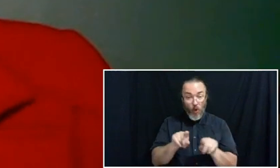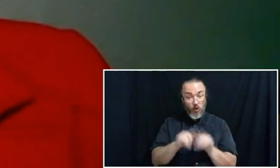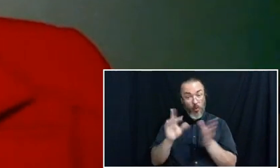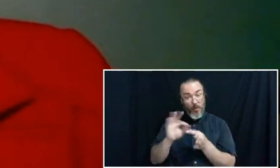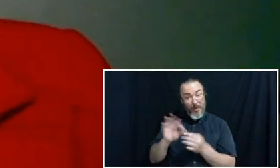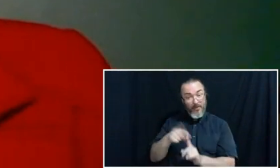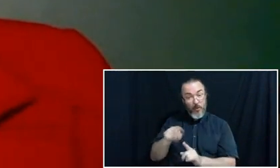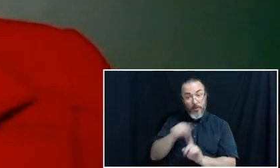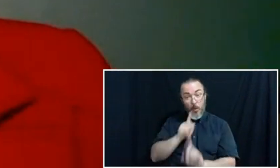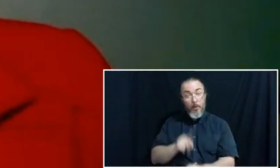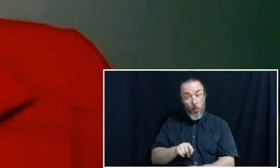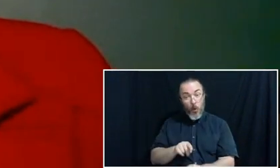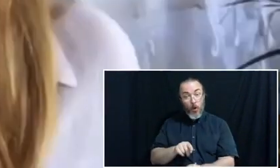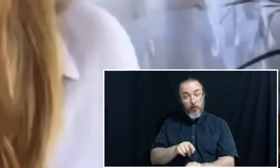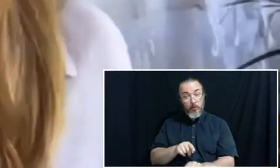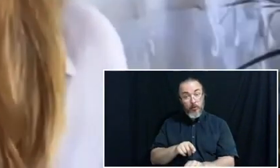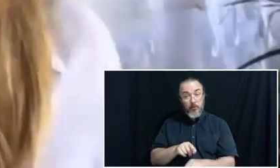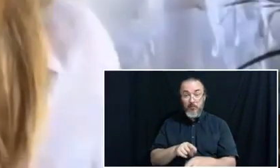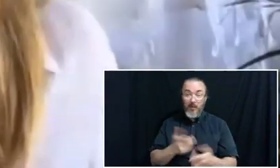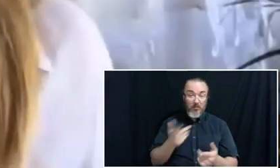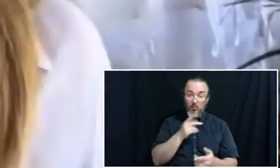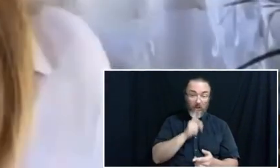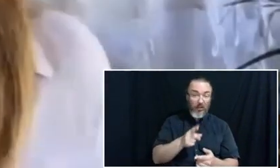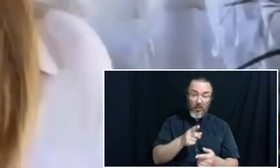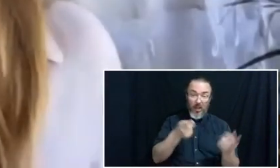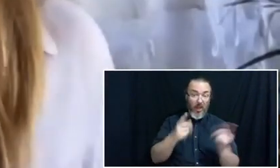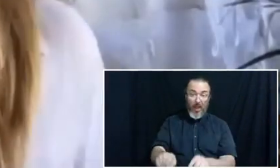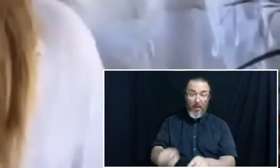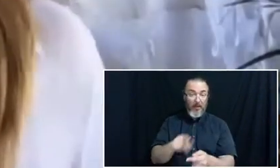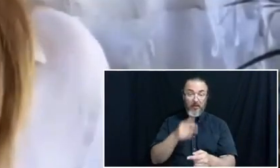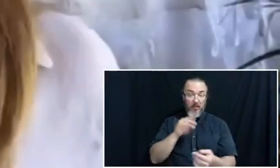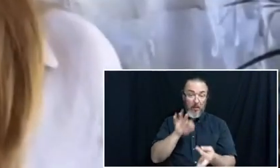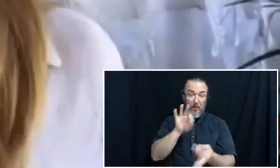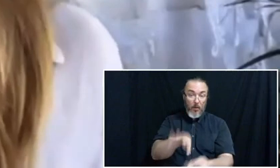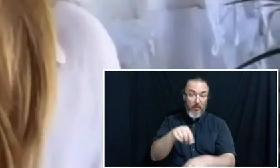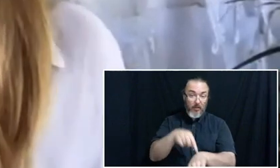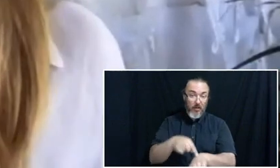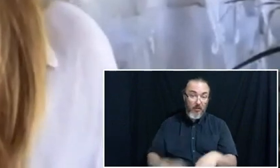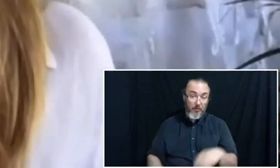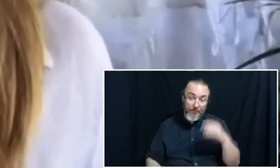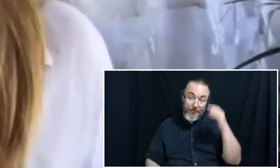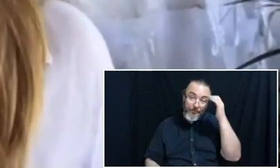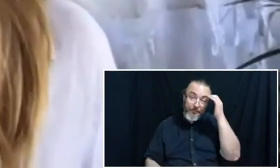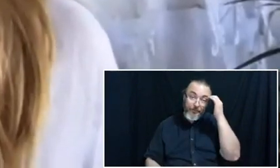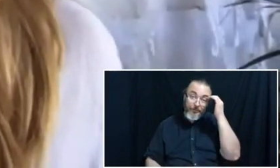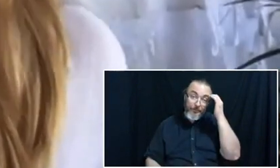inclusion dans l'éducation. Ces messages ne peuvent pas survenir à un meilleur moment.